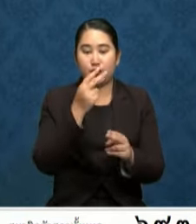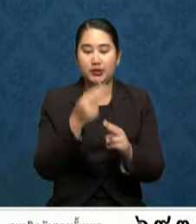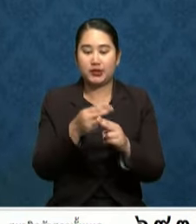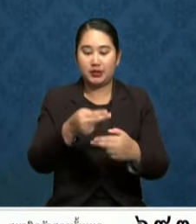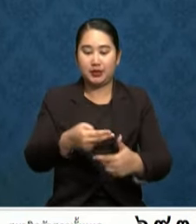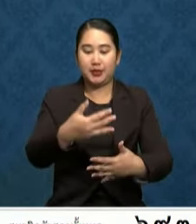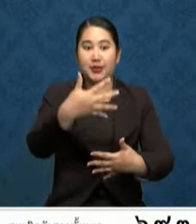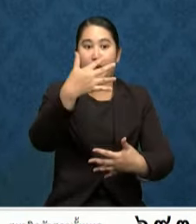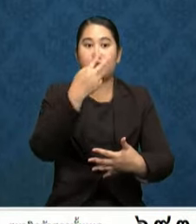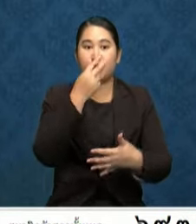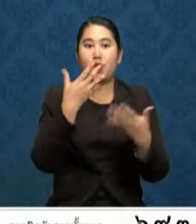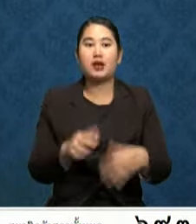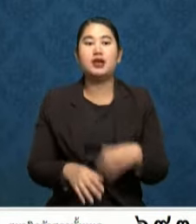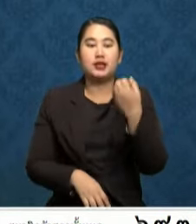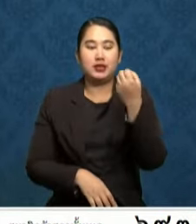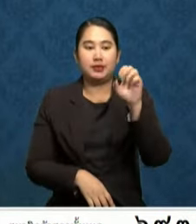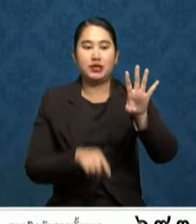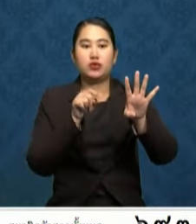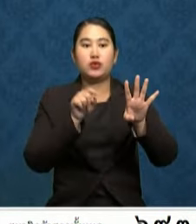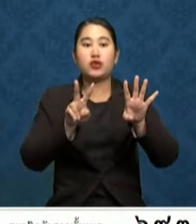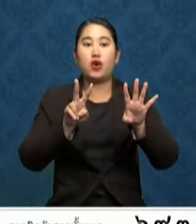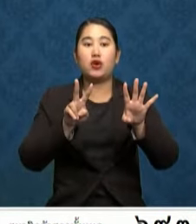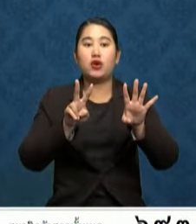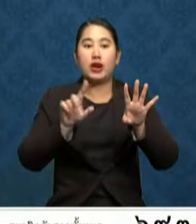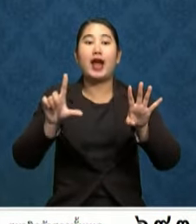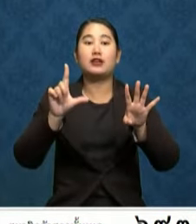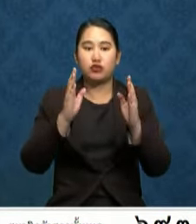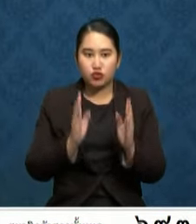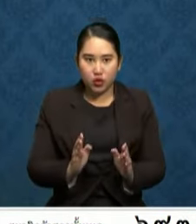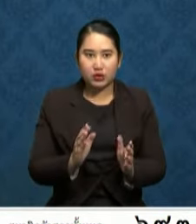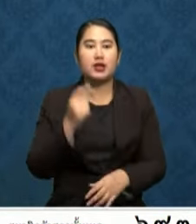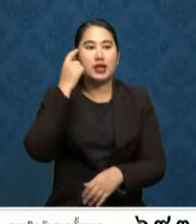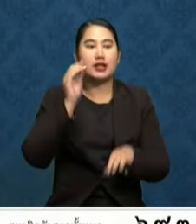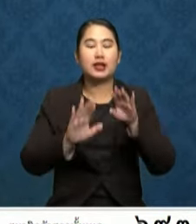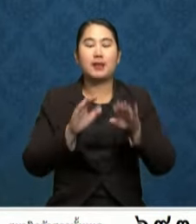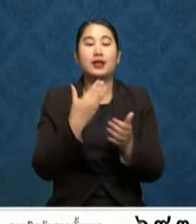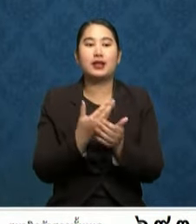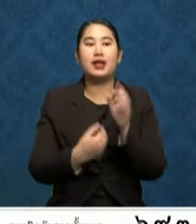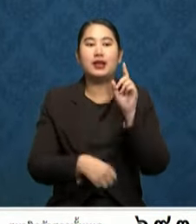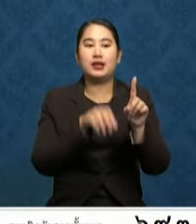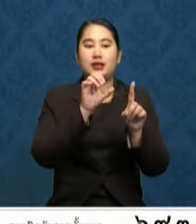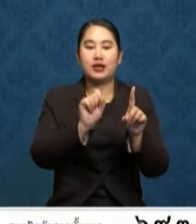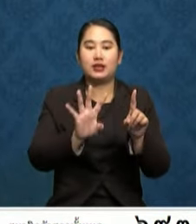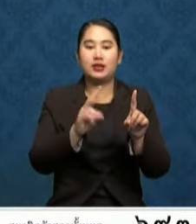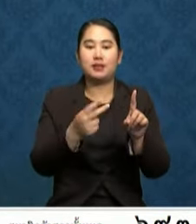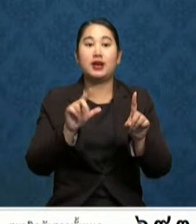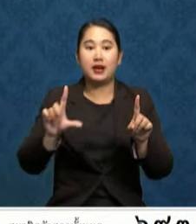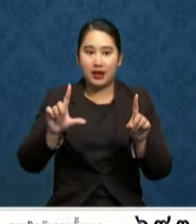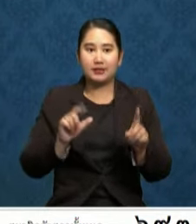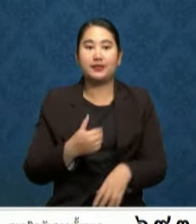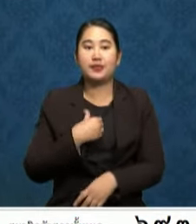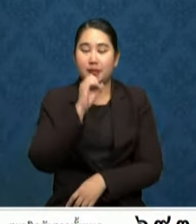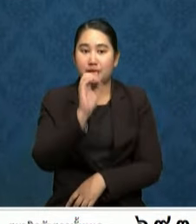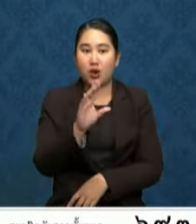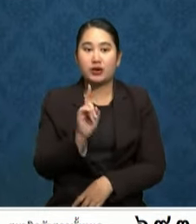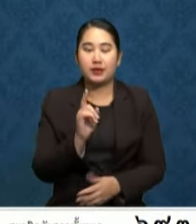ณวันนี้ได้ประมาณ 14.2เศษๆนะครับล้านคนก็คือน่าจะประมาณ 140,000กว่าล้านแล้วก็อยากจะเรียนนะ